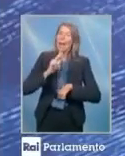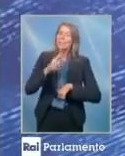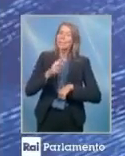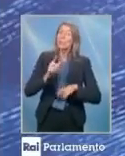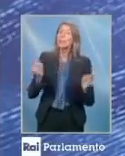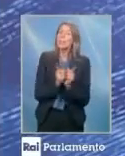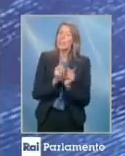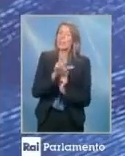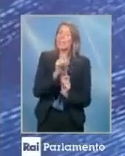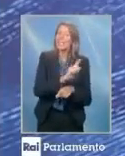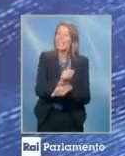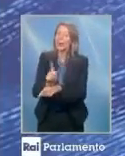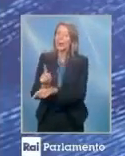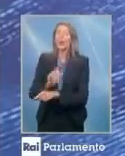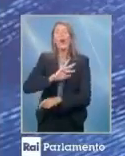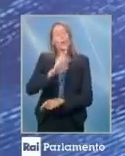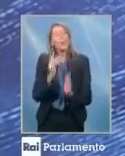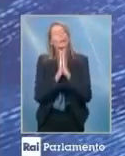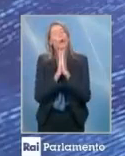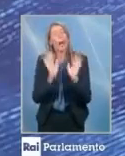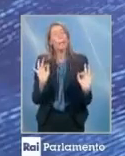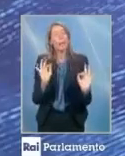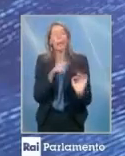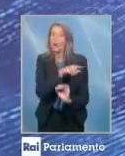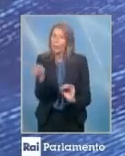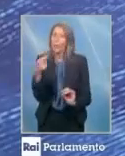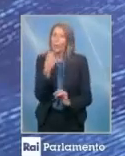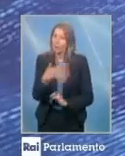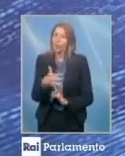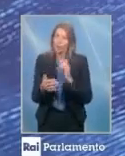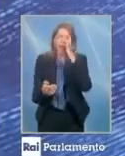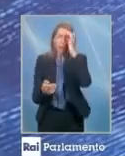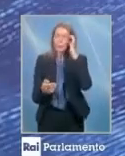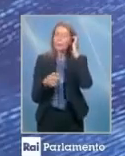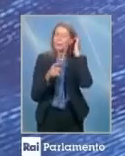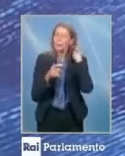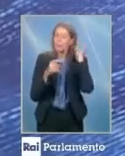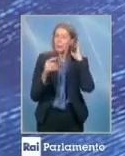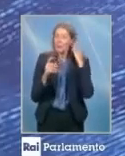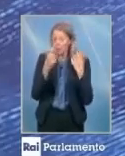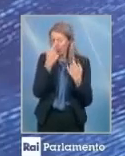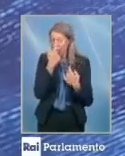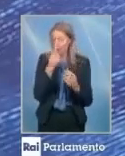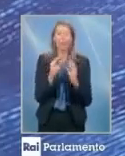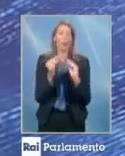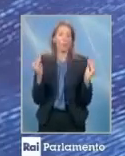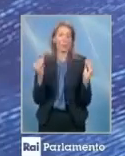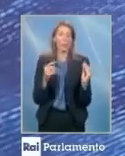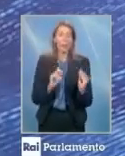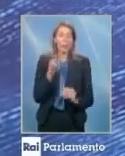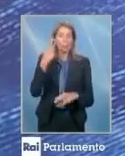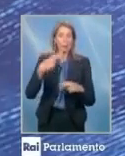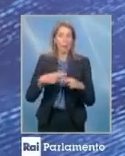di 30 secondi per un altro appello. Li avete citati en passant, si tratta dei giovani, di chi andrà a votare per la prima